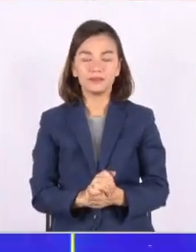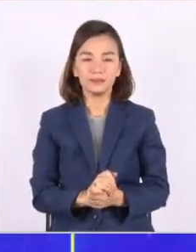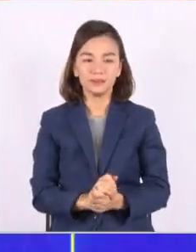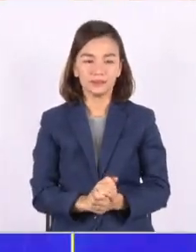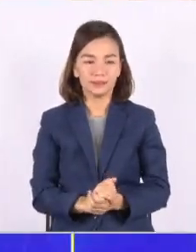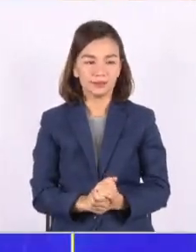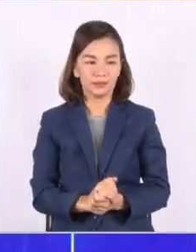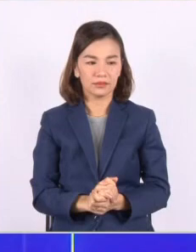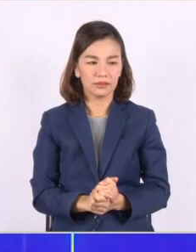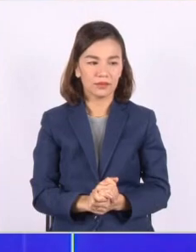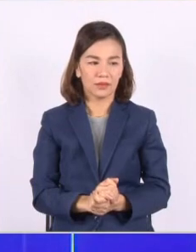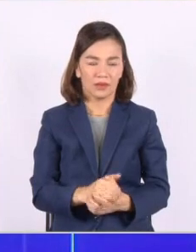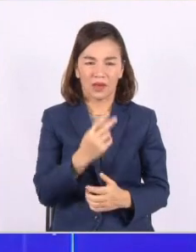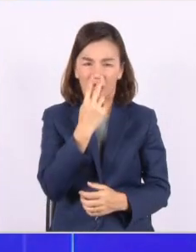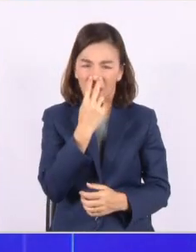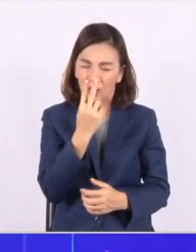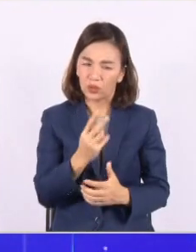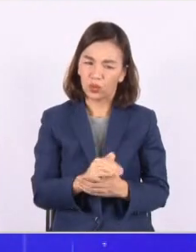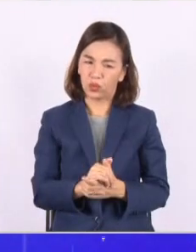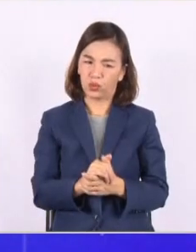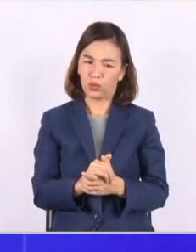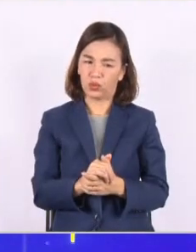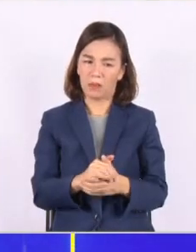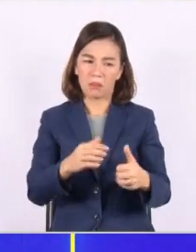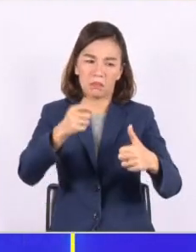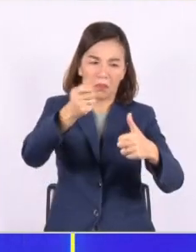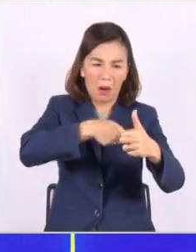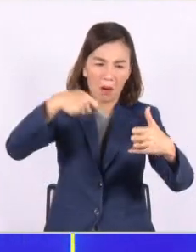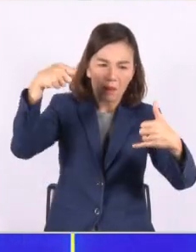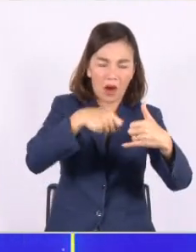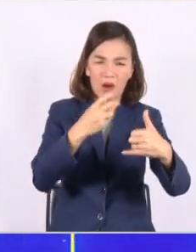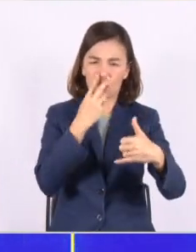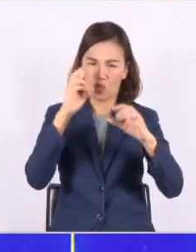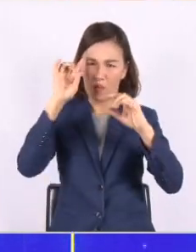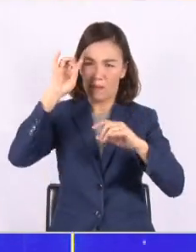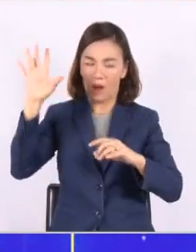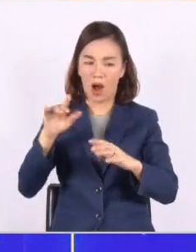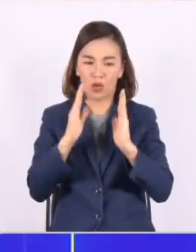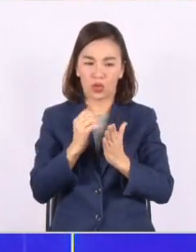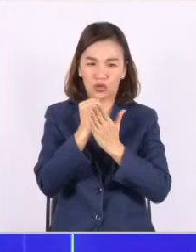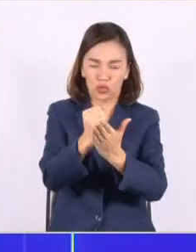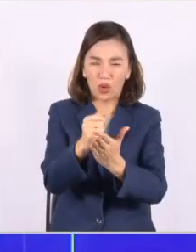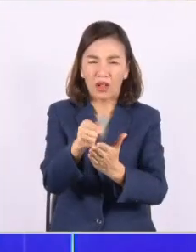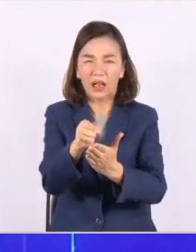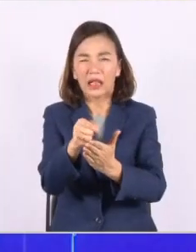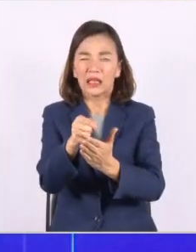แต่ทำอย่างเยือกเย็นเลยนะคะคนเขาก็ไม่กล้าเข้าไปห้ามเพราะว่าดูอาการคลุ้มคลั่งอ่ะ ใช่กลางวันแสกๆเลย เสียชีวิตเลยนะคะเหตุการณ์นี้ค่ะ